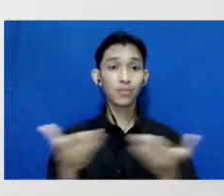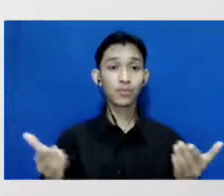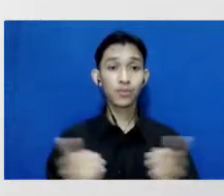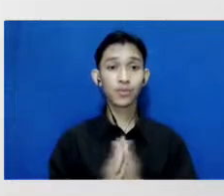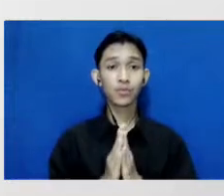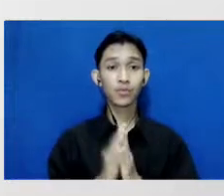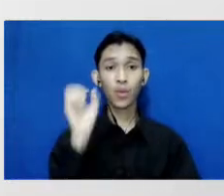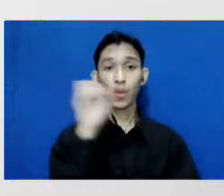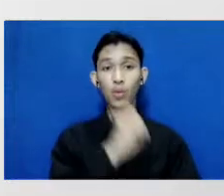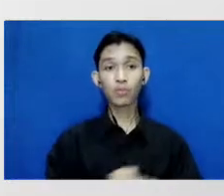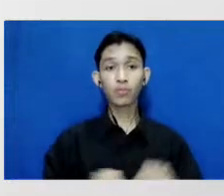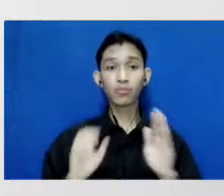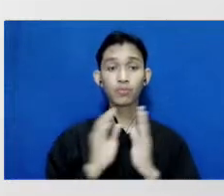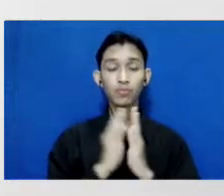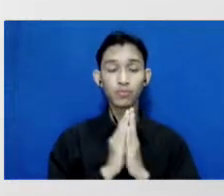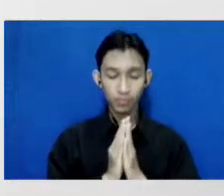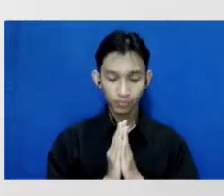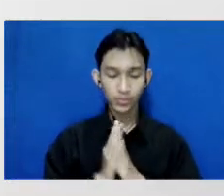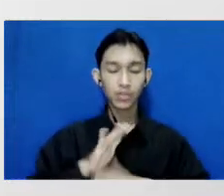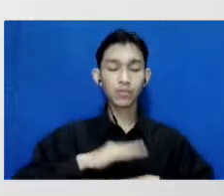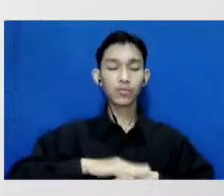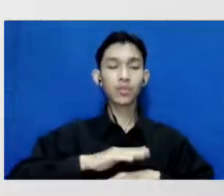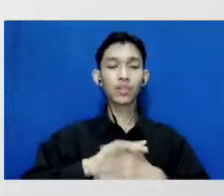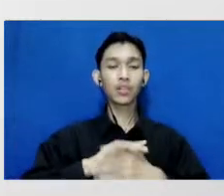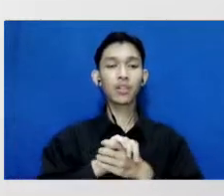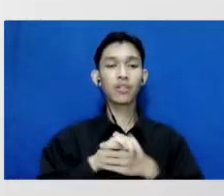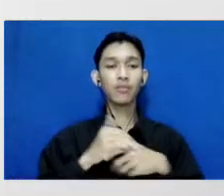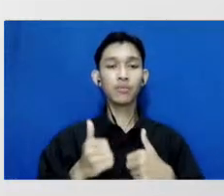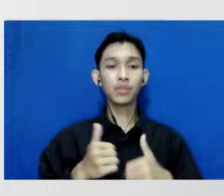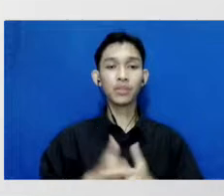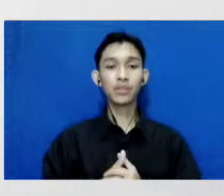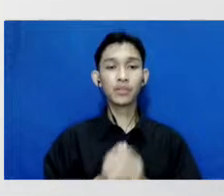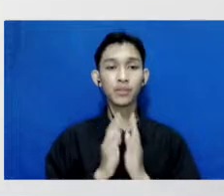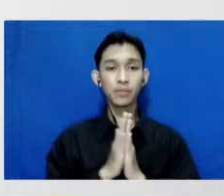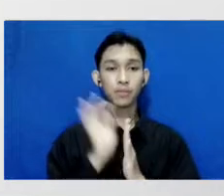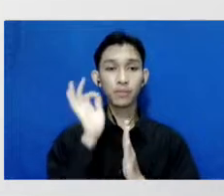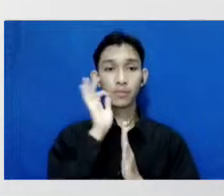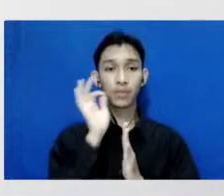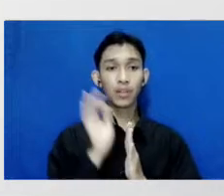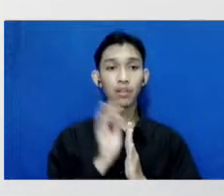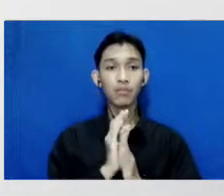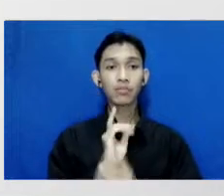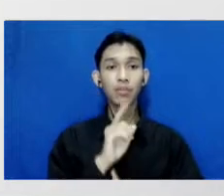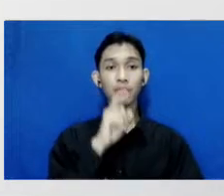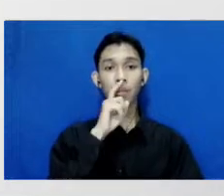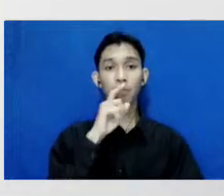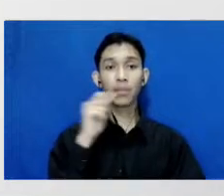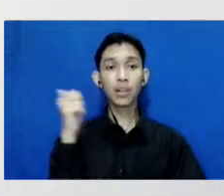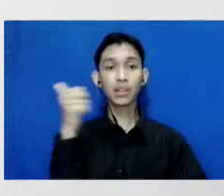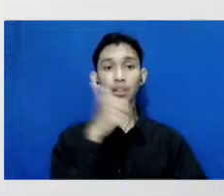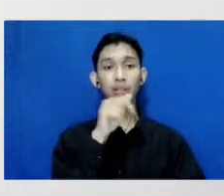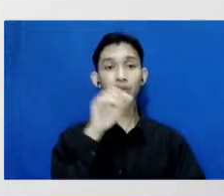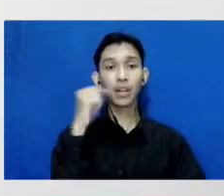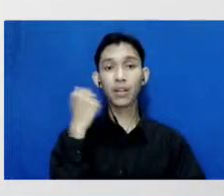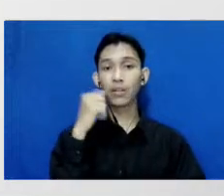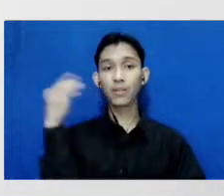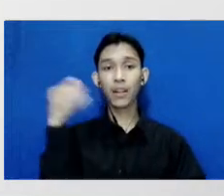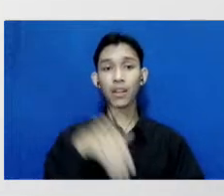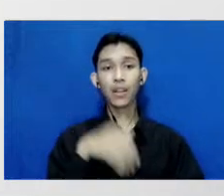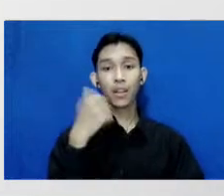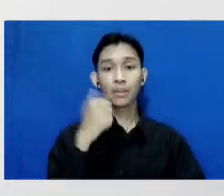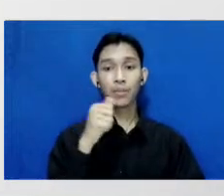Om Santi Santi Om, Namo Buddhaya, salam kebajikan. Mohon maaf karena Pak Dirjen belum bisa hadir di dalam kesempatan yang penting